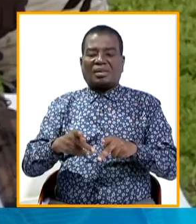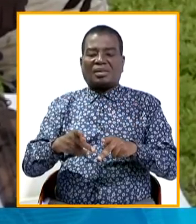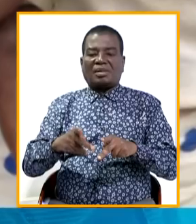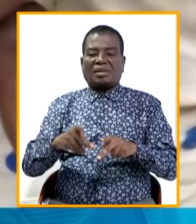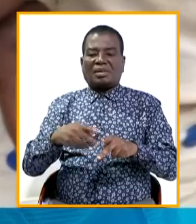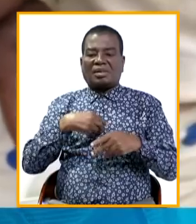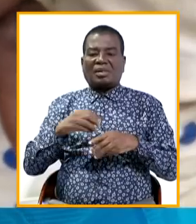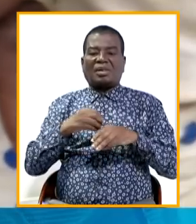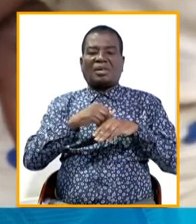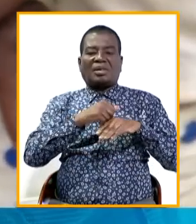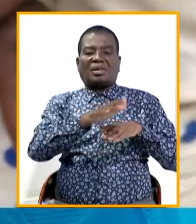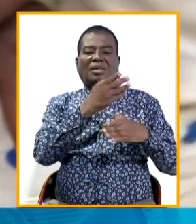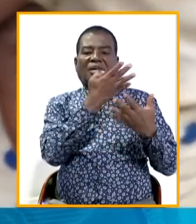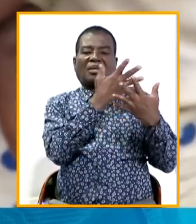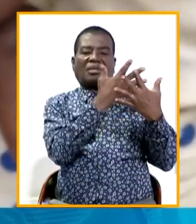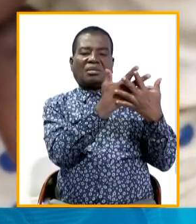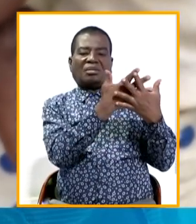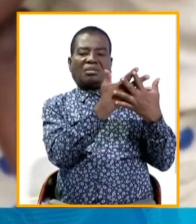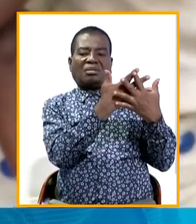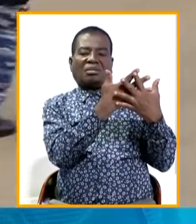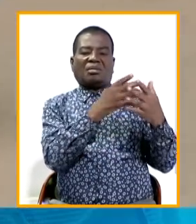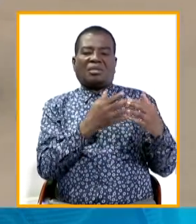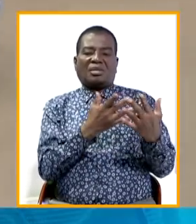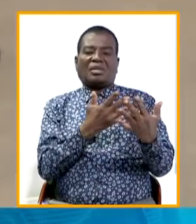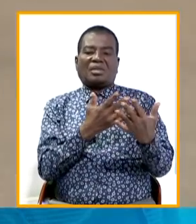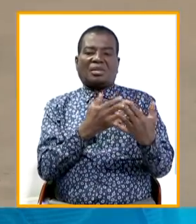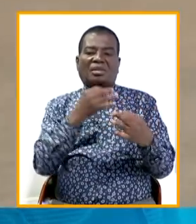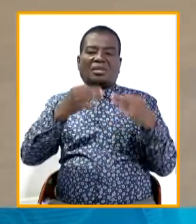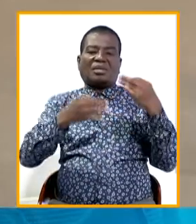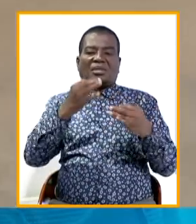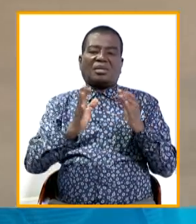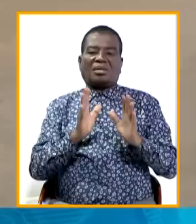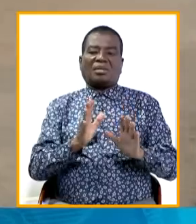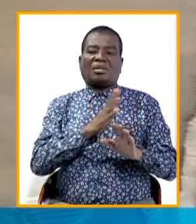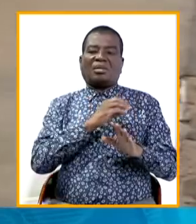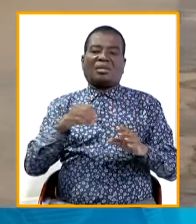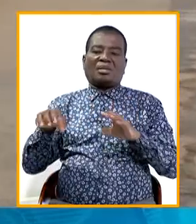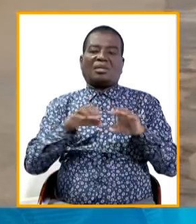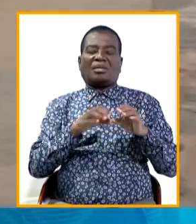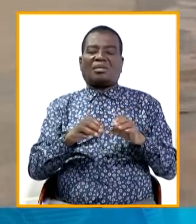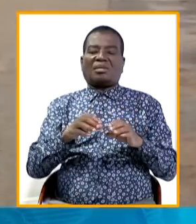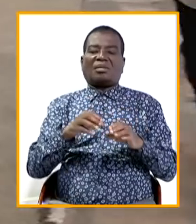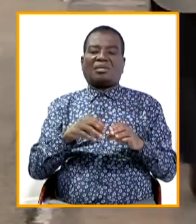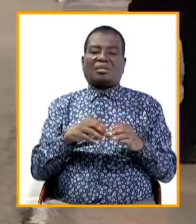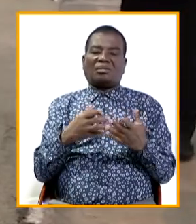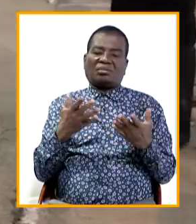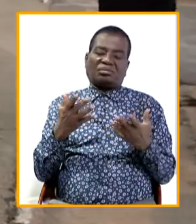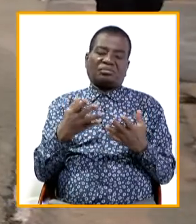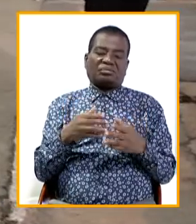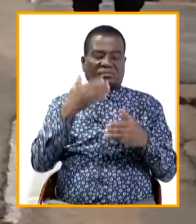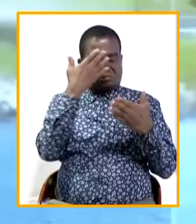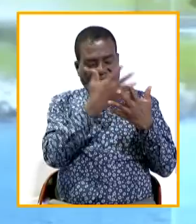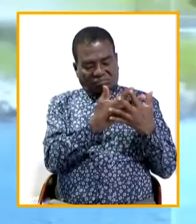été déférés devant le parquet. En attendant la justice divine, ils subiront certainement celle des